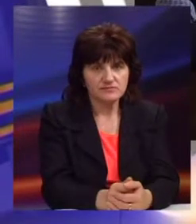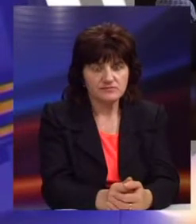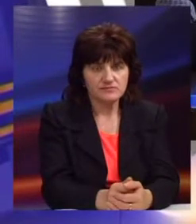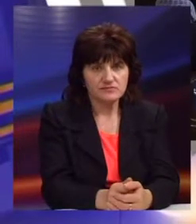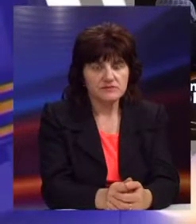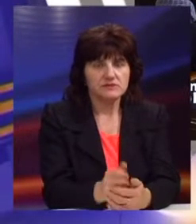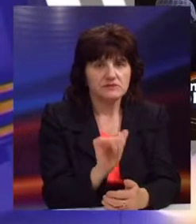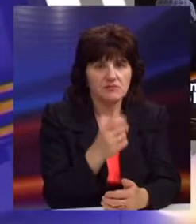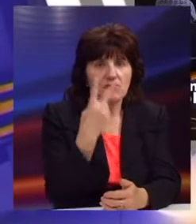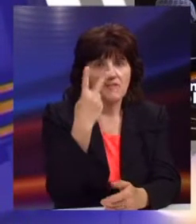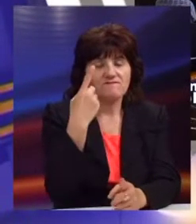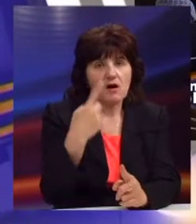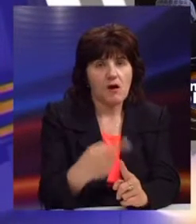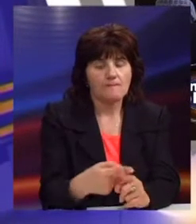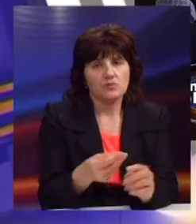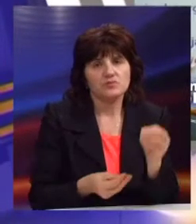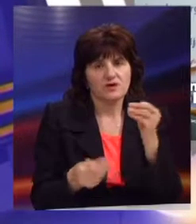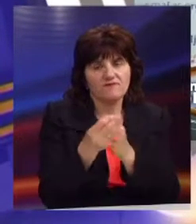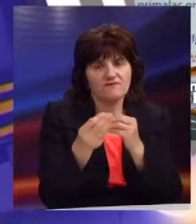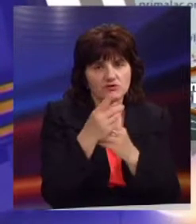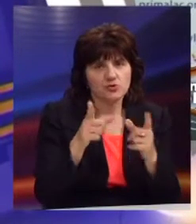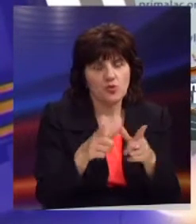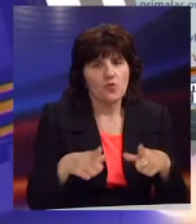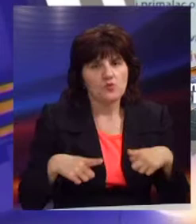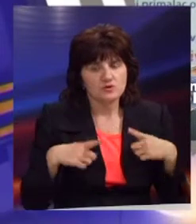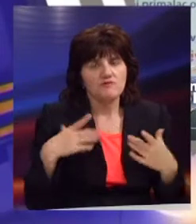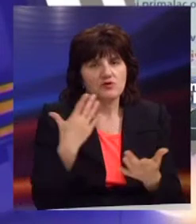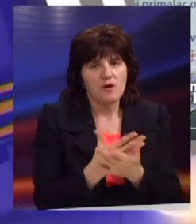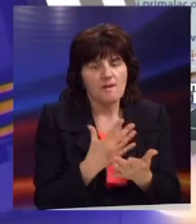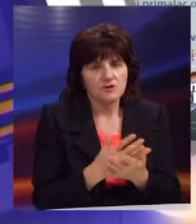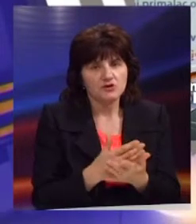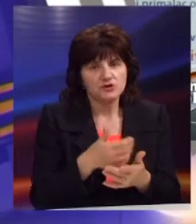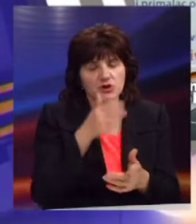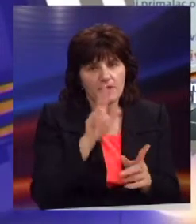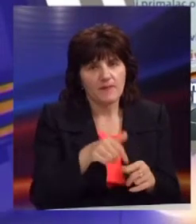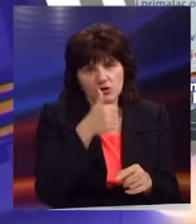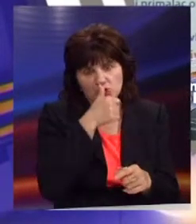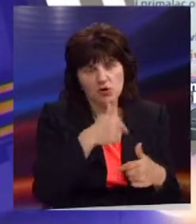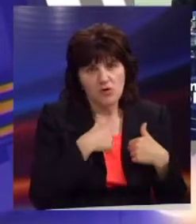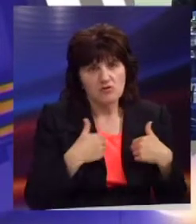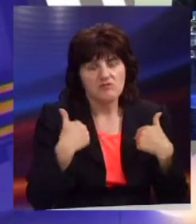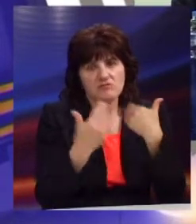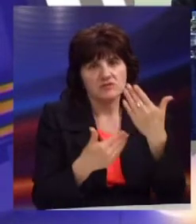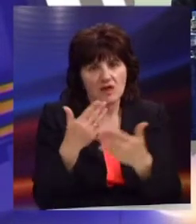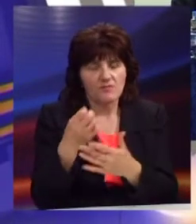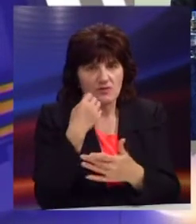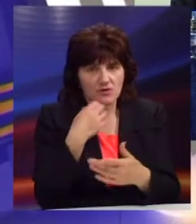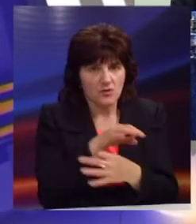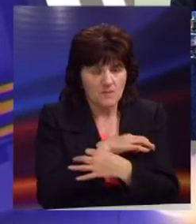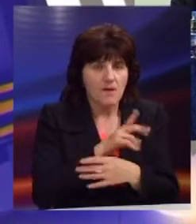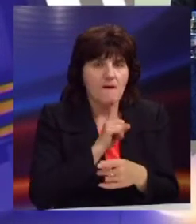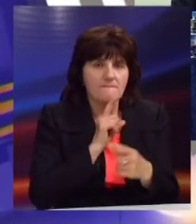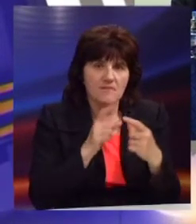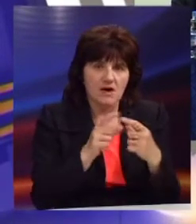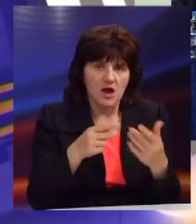Iako su dva puta veće šanse da će nam tokom života biti potreban organ nego što ćemo postati potencijalni davalac, malo je onih koji su potpisali